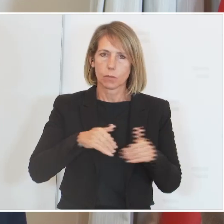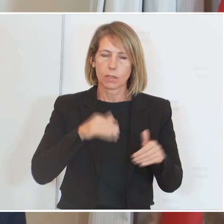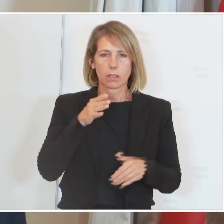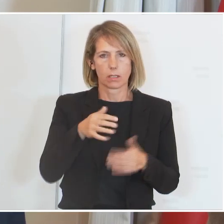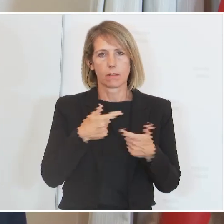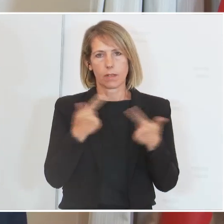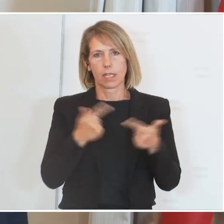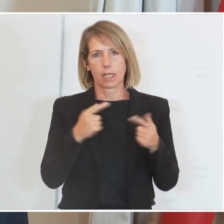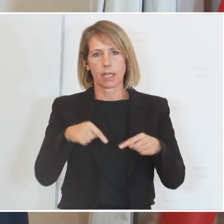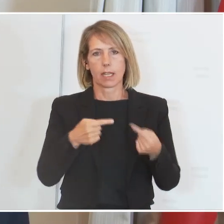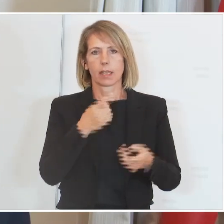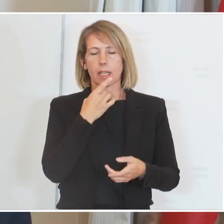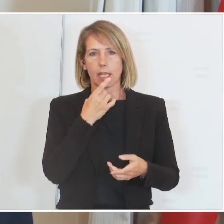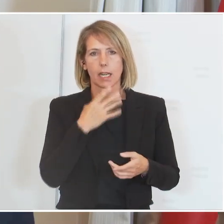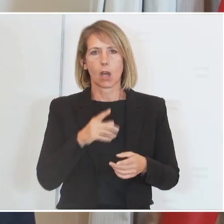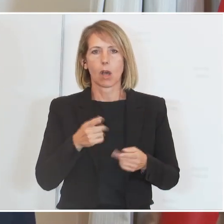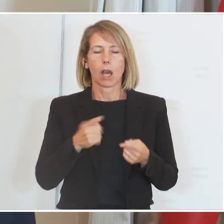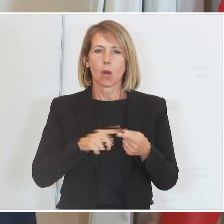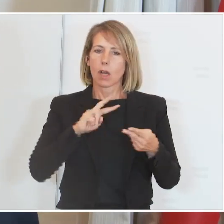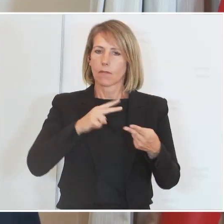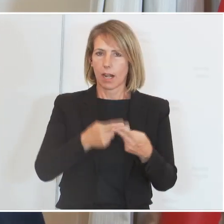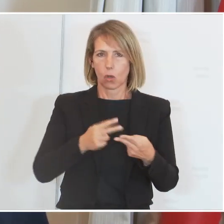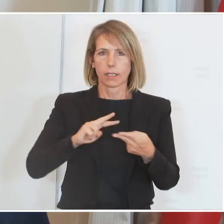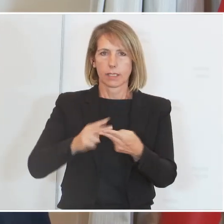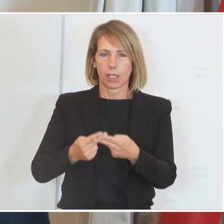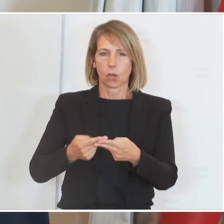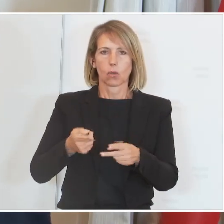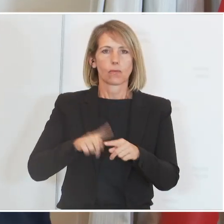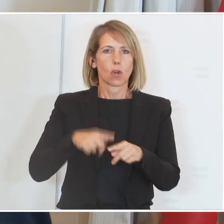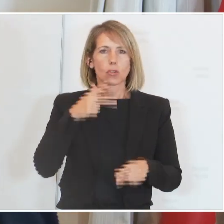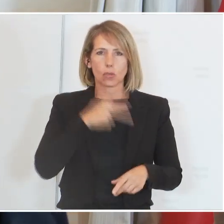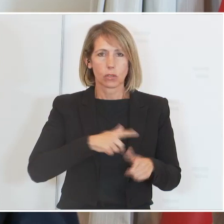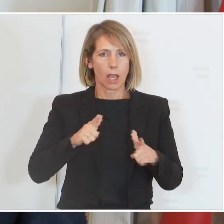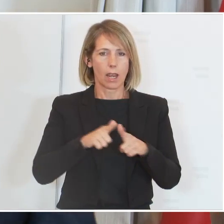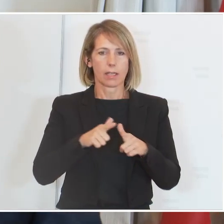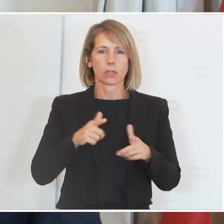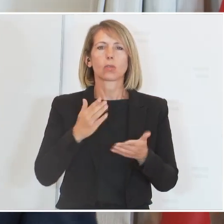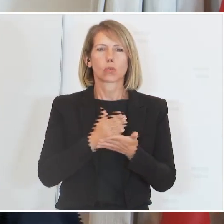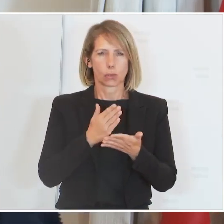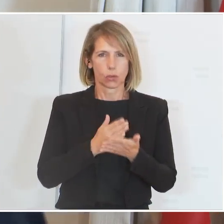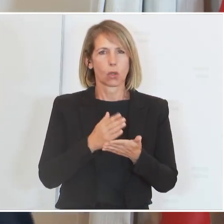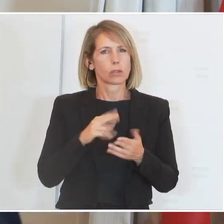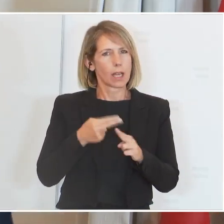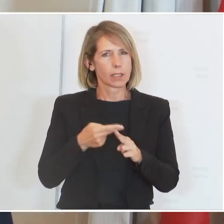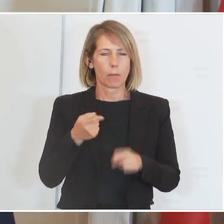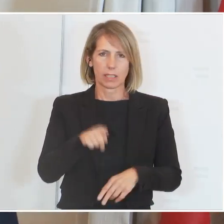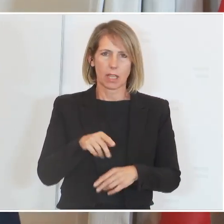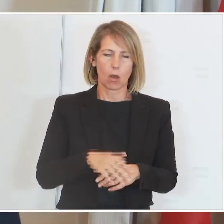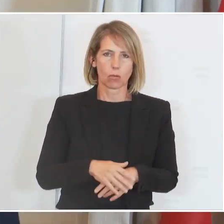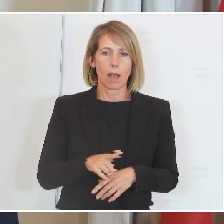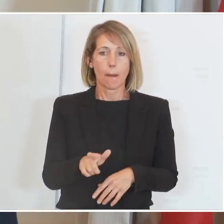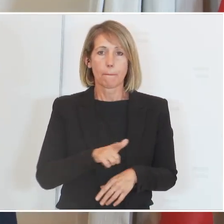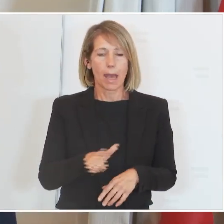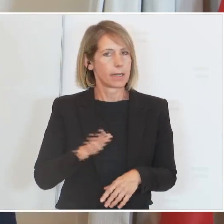nachgekommen durch die Valorisierung der Sozialleistungen, die der Vizekanzler noch im Detail beschreiben wird. Es ist beides gelungen aus meiner